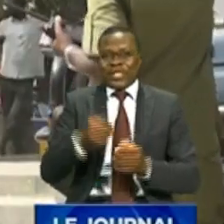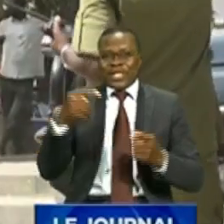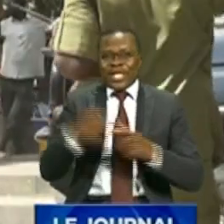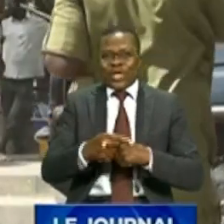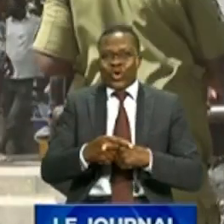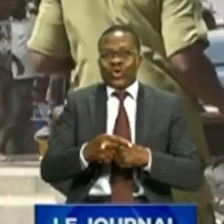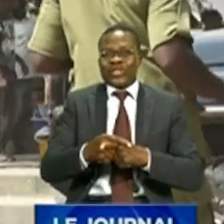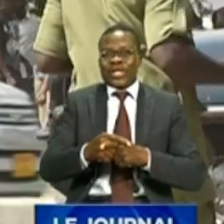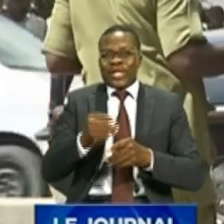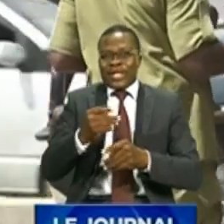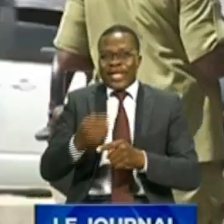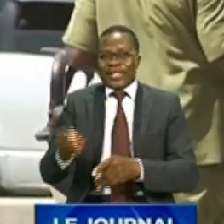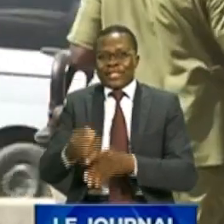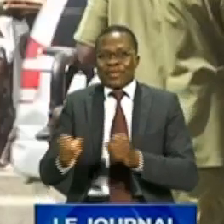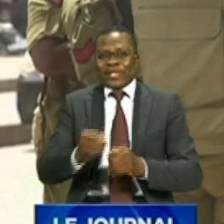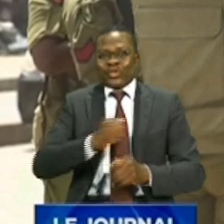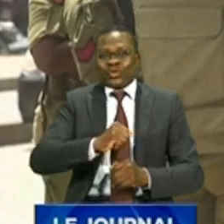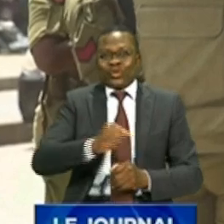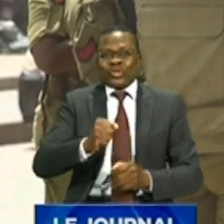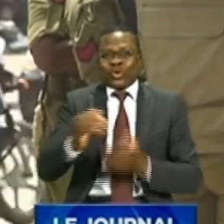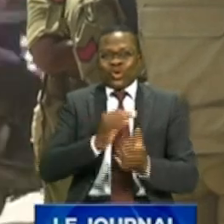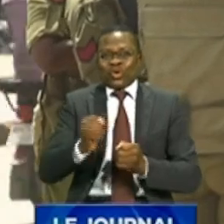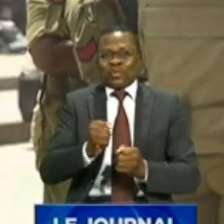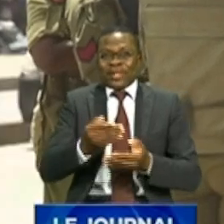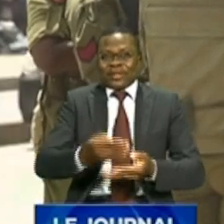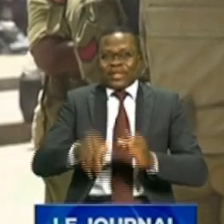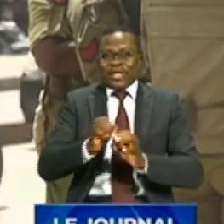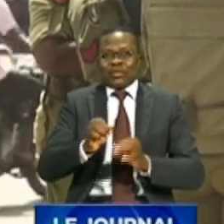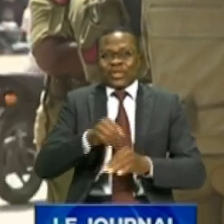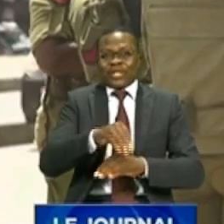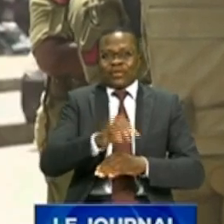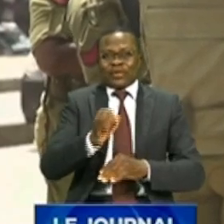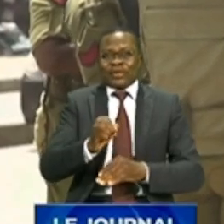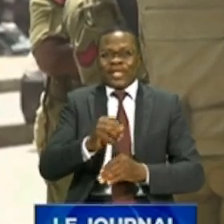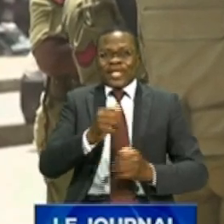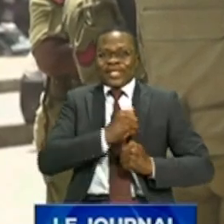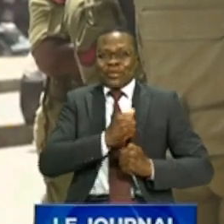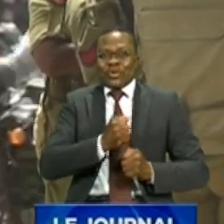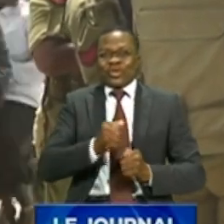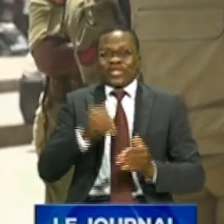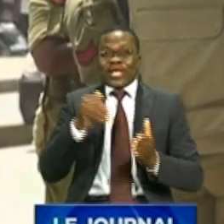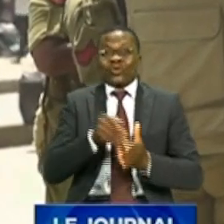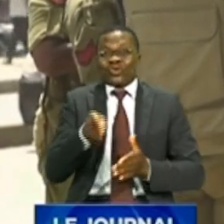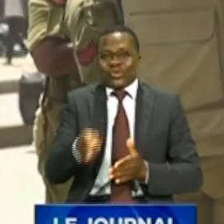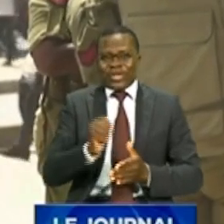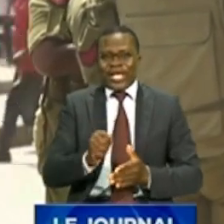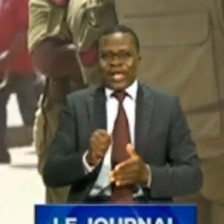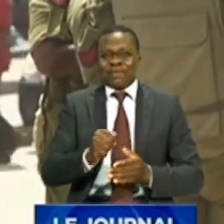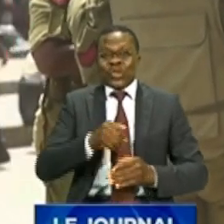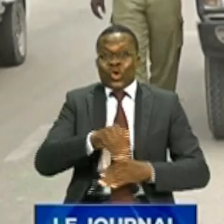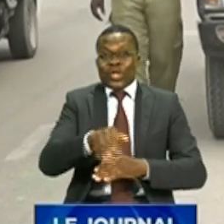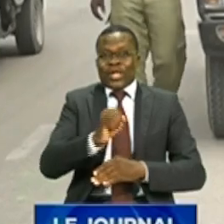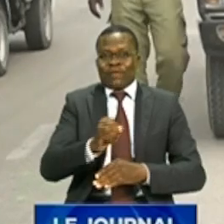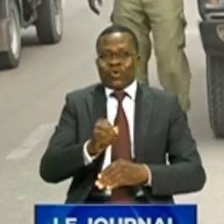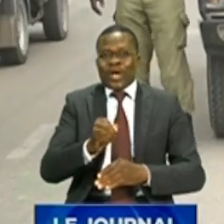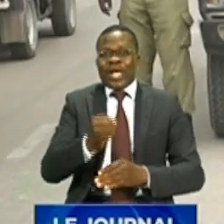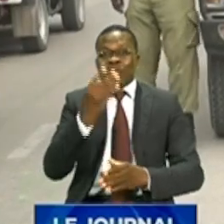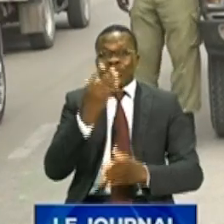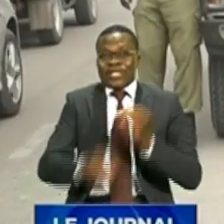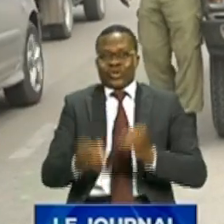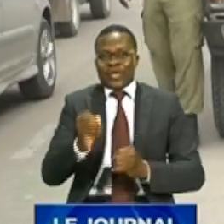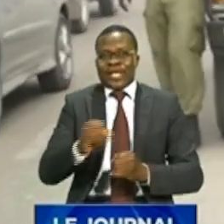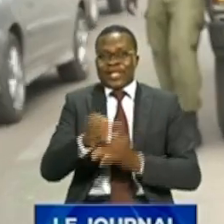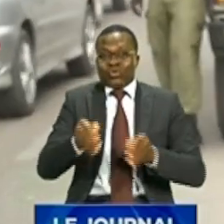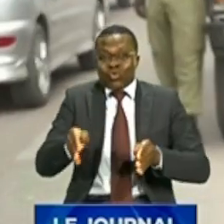la disparition de militants malgré l'important déploiement des forces anti-émeutes. Un déploiement pour dissuader